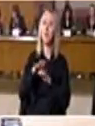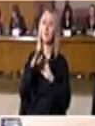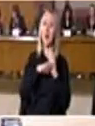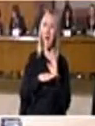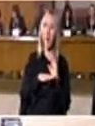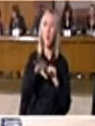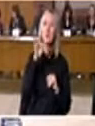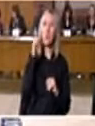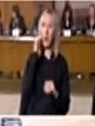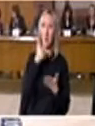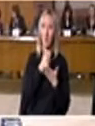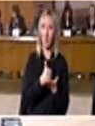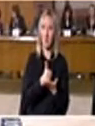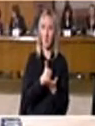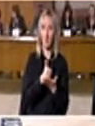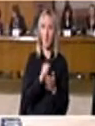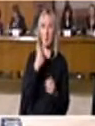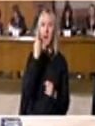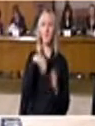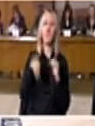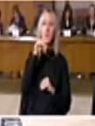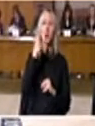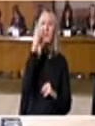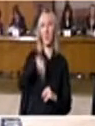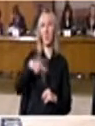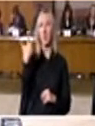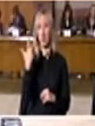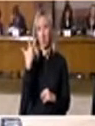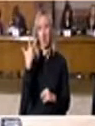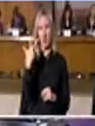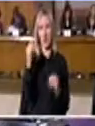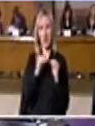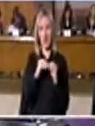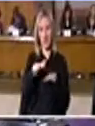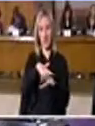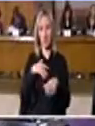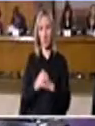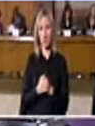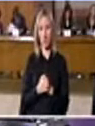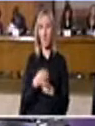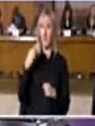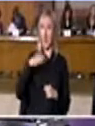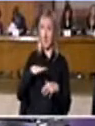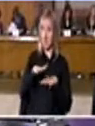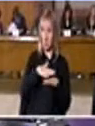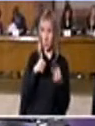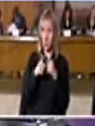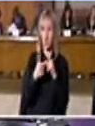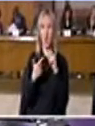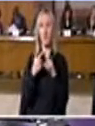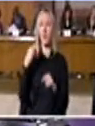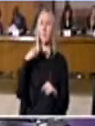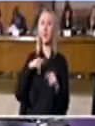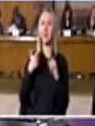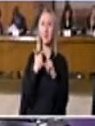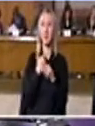narodnih poslanika, čine više od trećine njenog sastava. Pored predsjednice Skupštine, žene su i